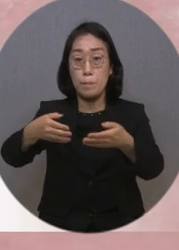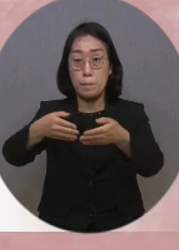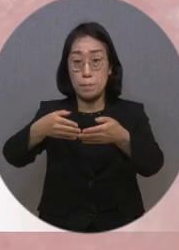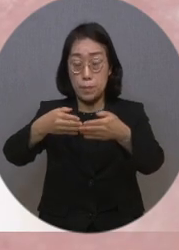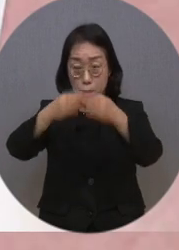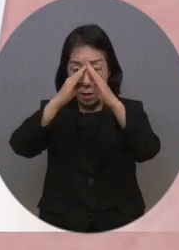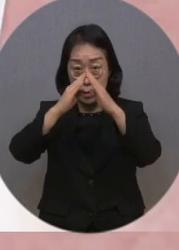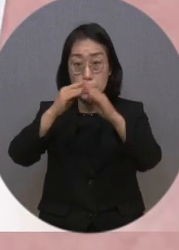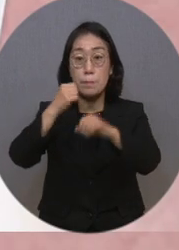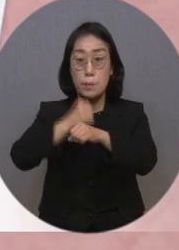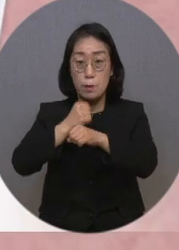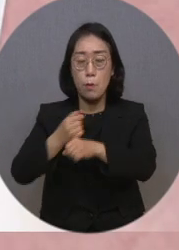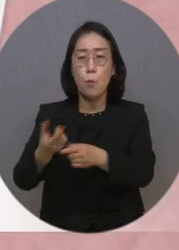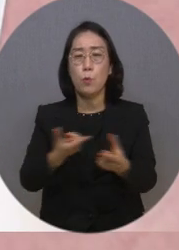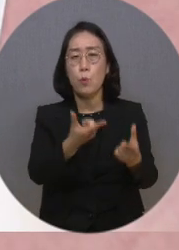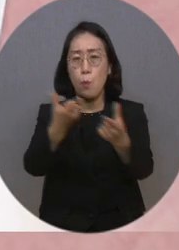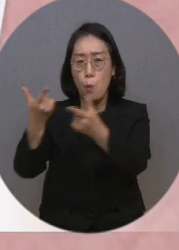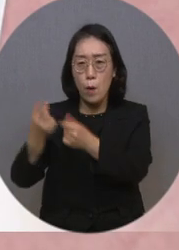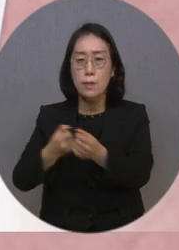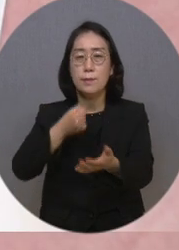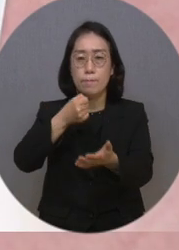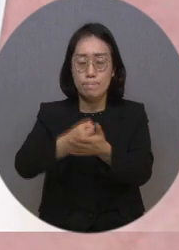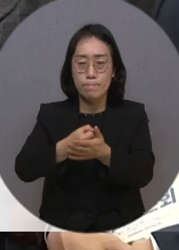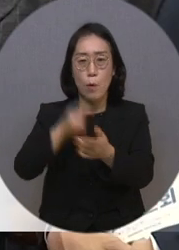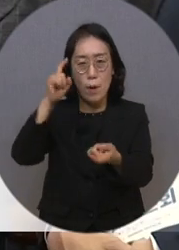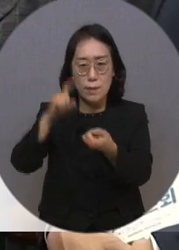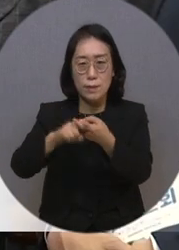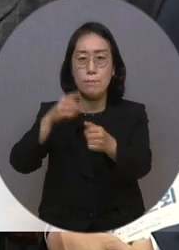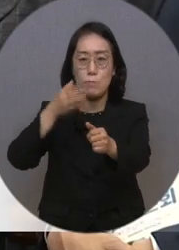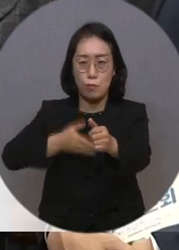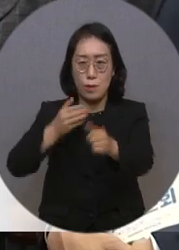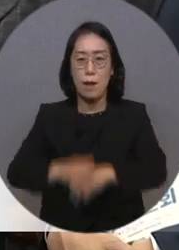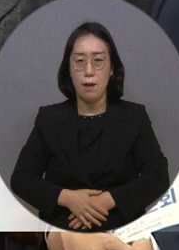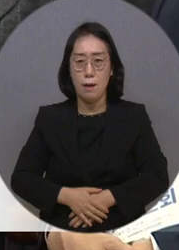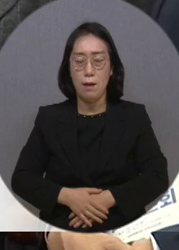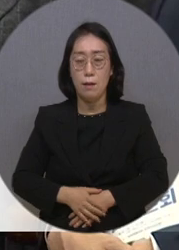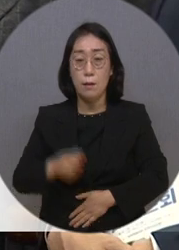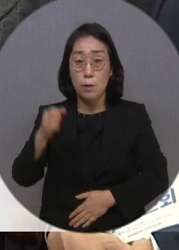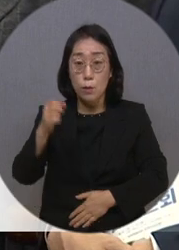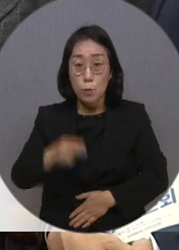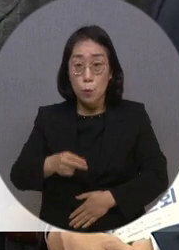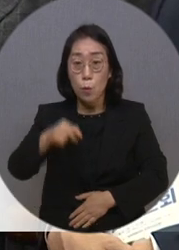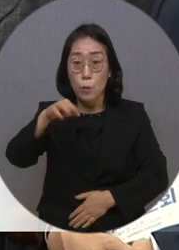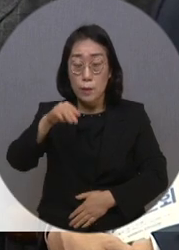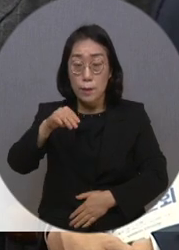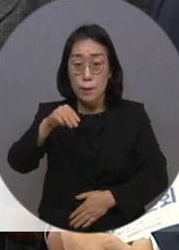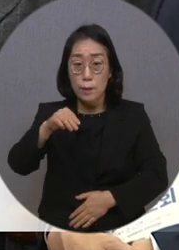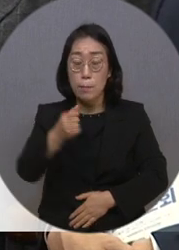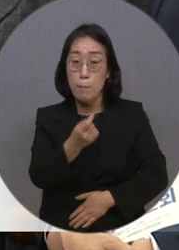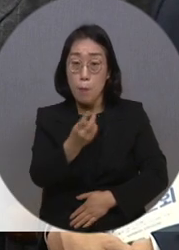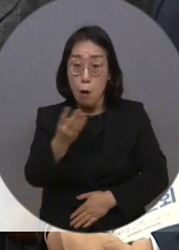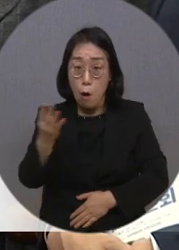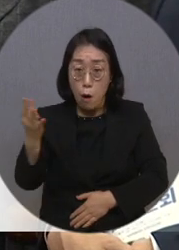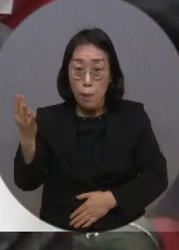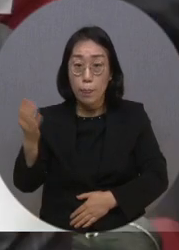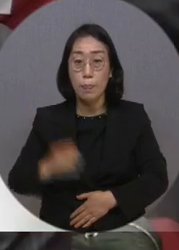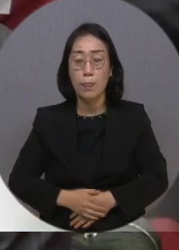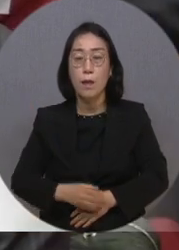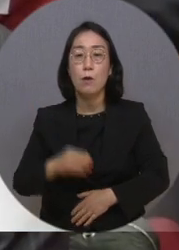모두가 함께 뜻을 모아줄 것을 당부했습니다 이어 김승남 서삼석 김원희